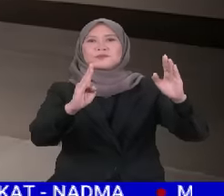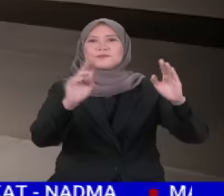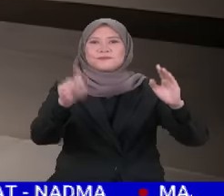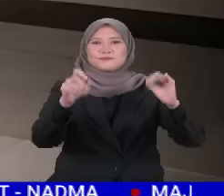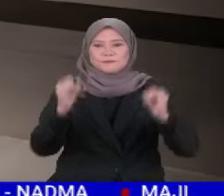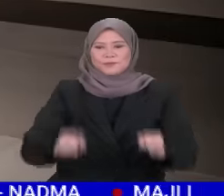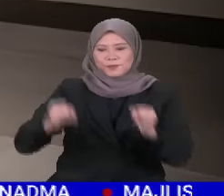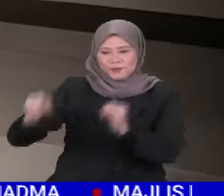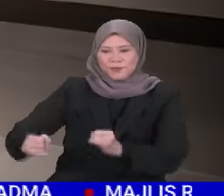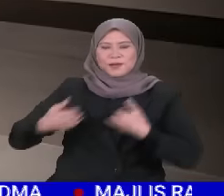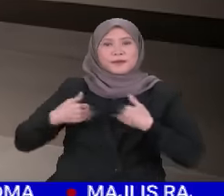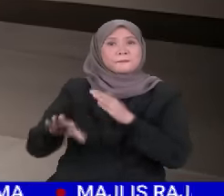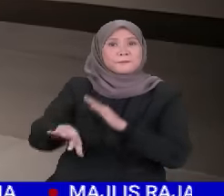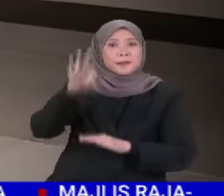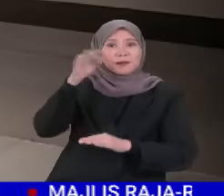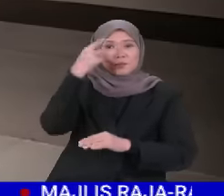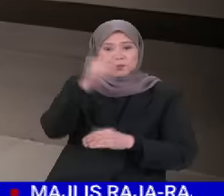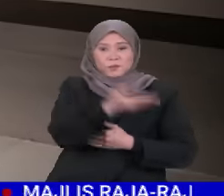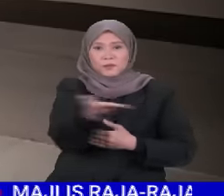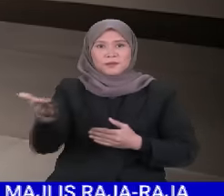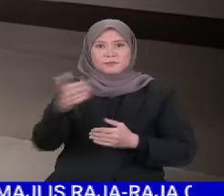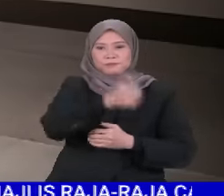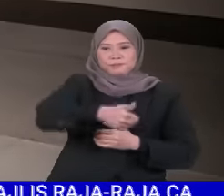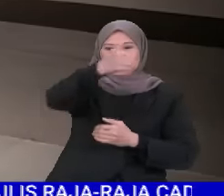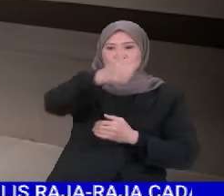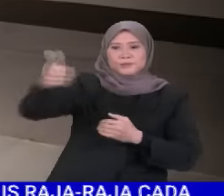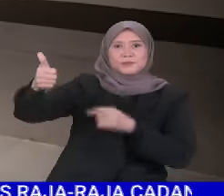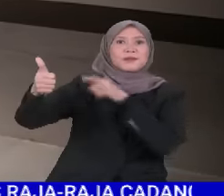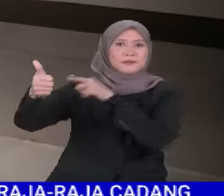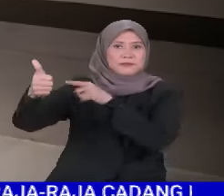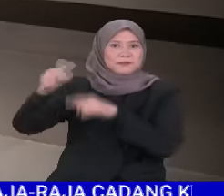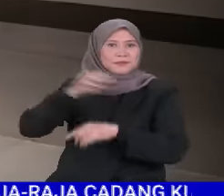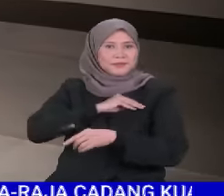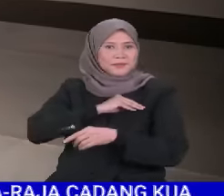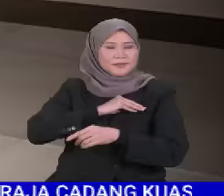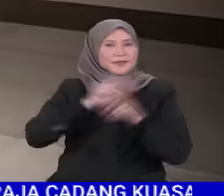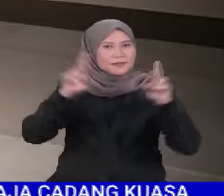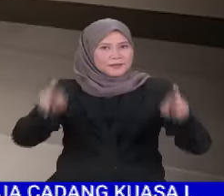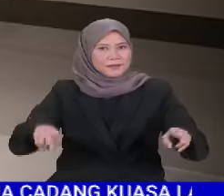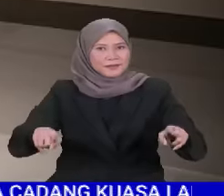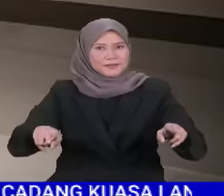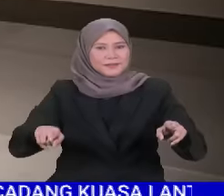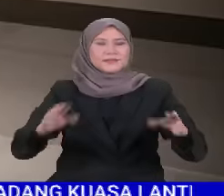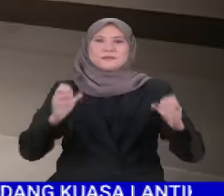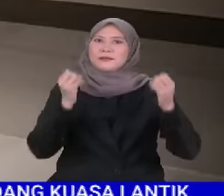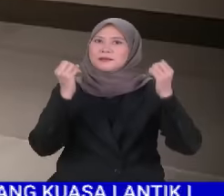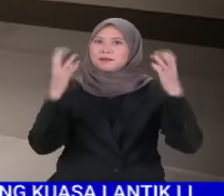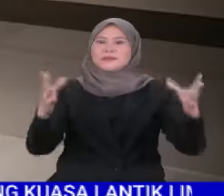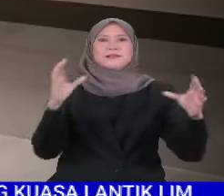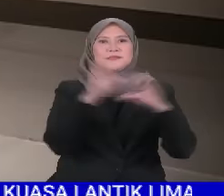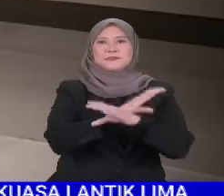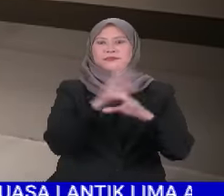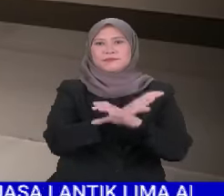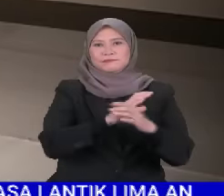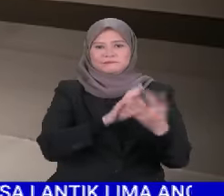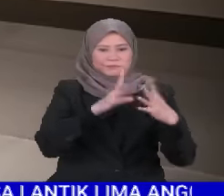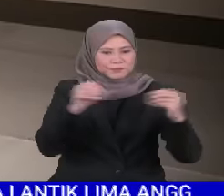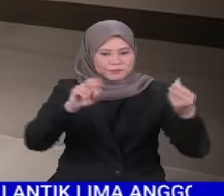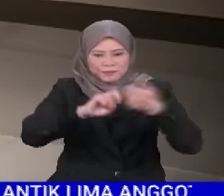kepada individu yang memilih anda untuk duduk di kursi tersebut rakyat berbagai cabaran sudah menanti untuk